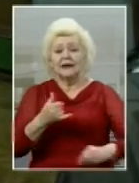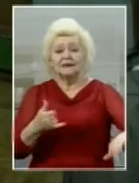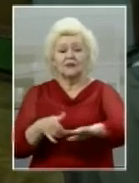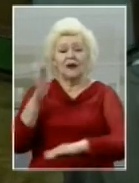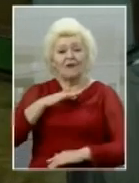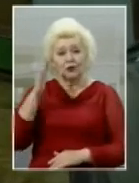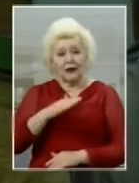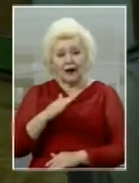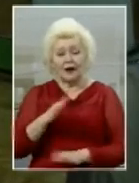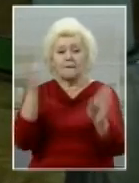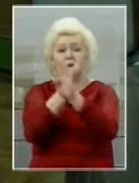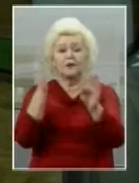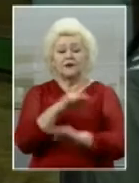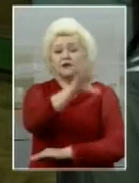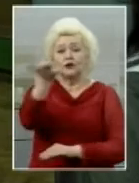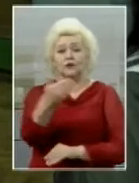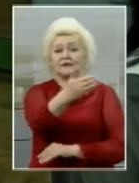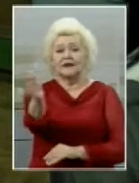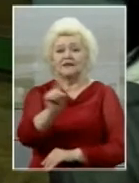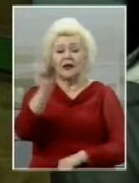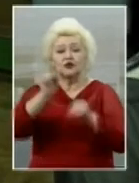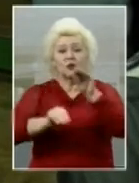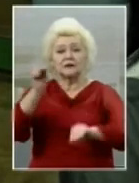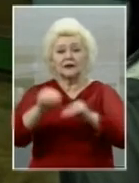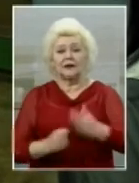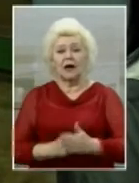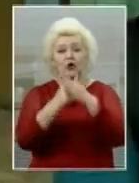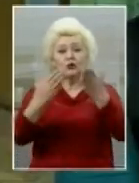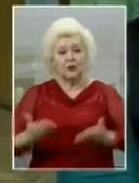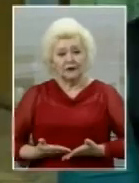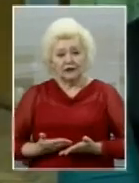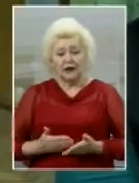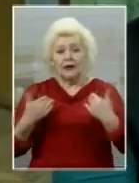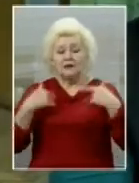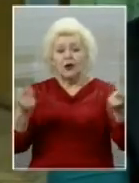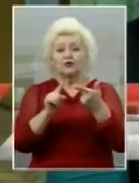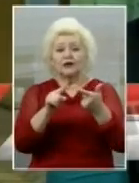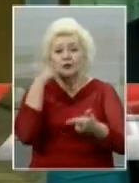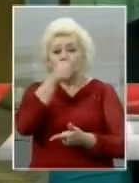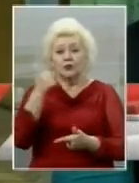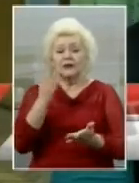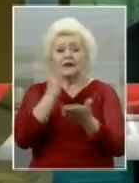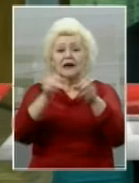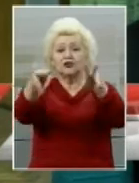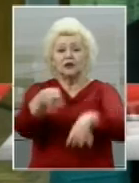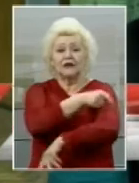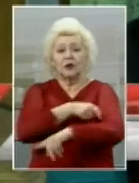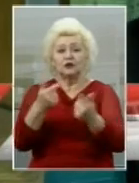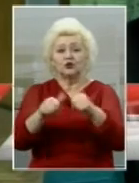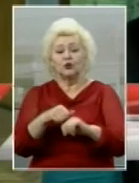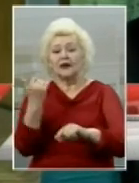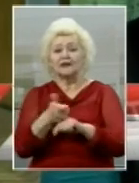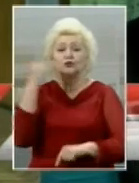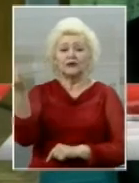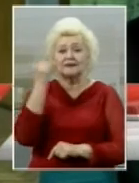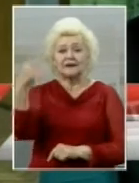вода, повітря – все це, що складає основу життя. Я вже другий рік є членом журі цього дуже